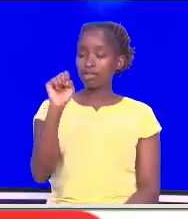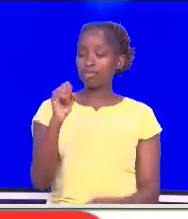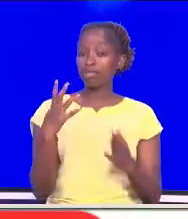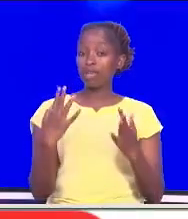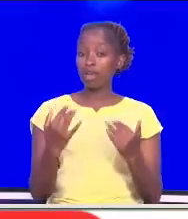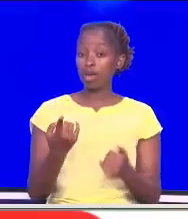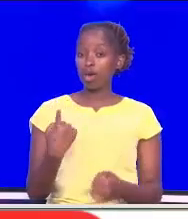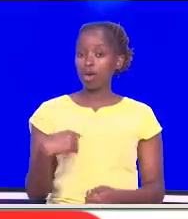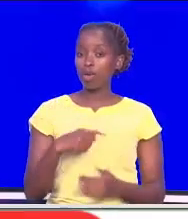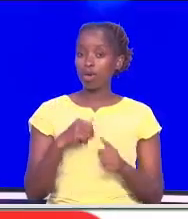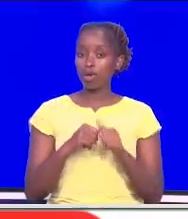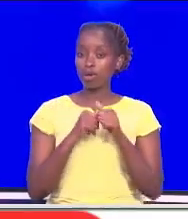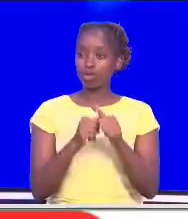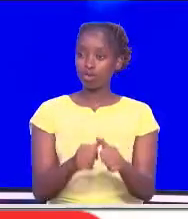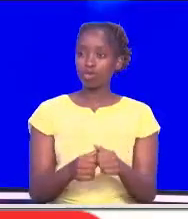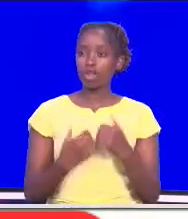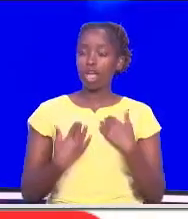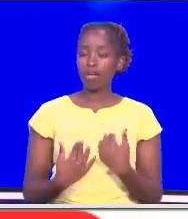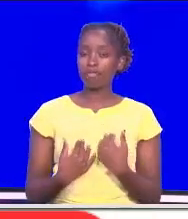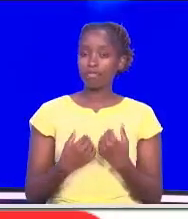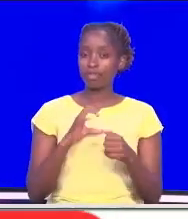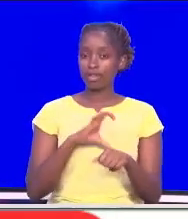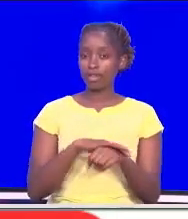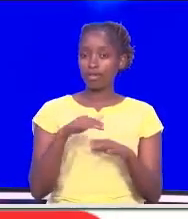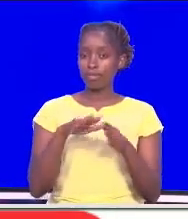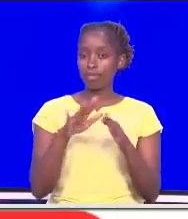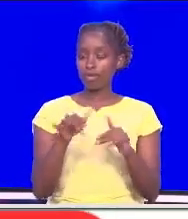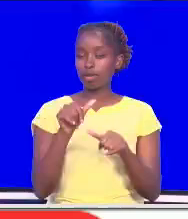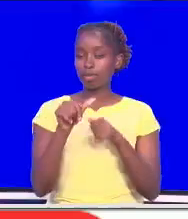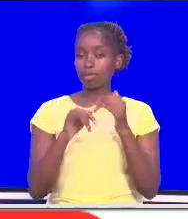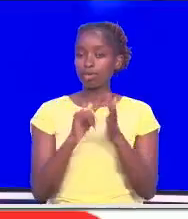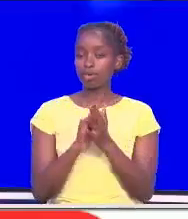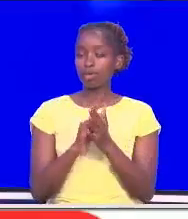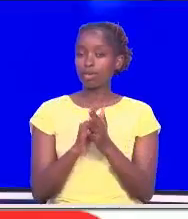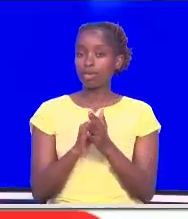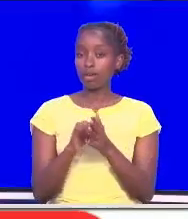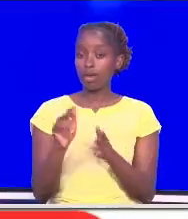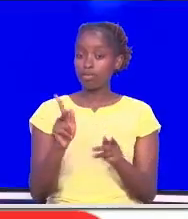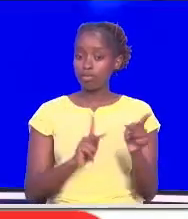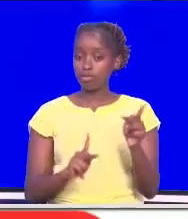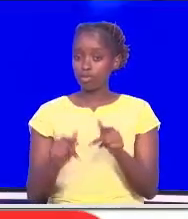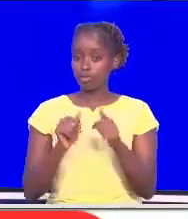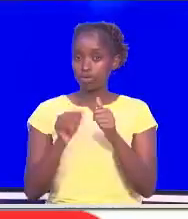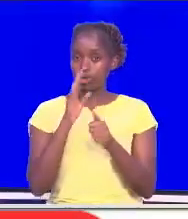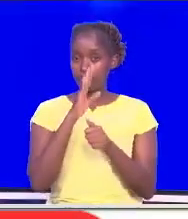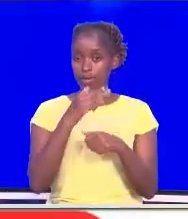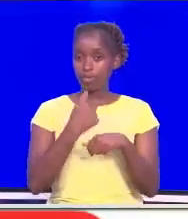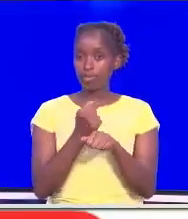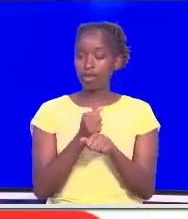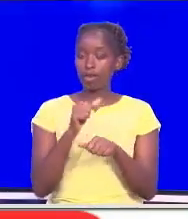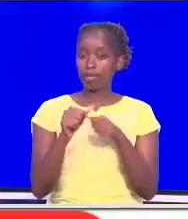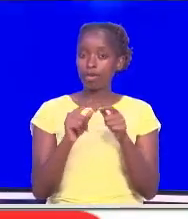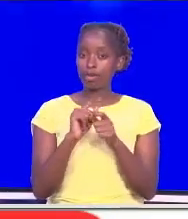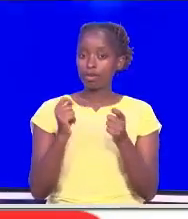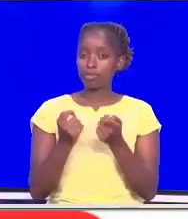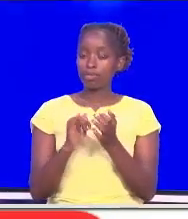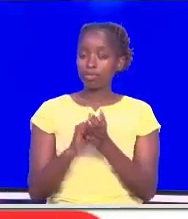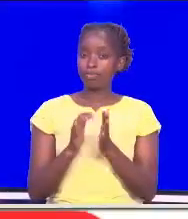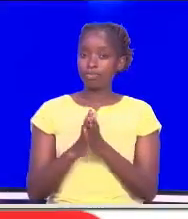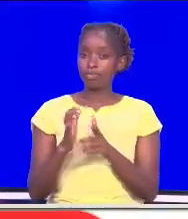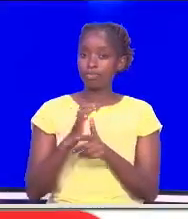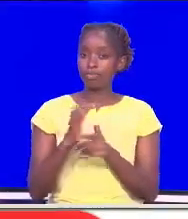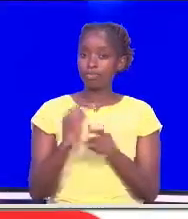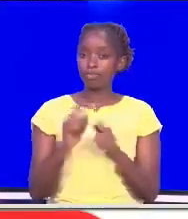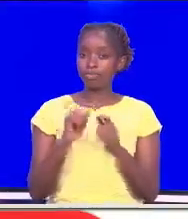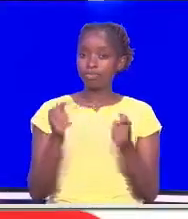anazidi kutupia jicho maandalizi ya Olimpiki na ihapa habari ambayo ameandaa kuhusu kikosi hicho na maandalizi ya timu ya taifa ya